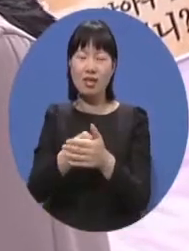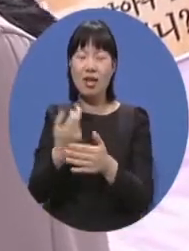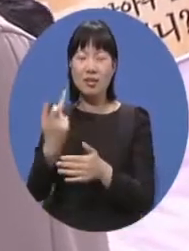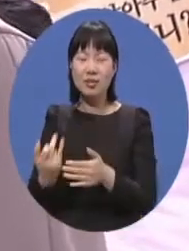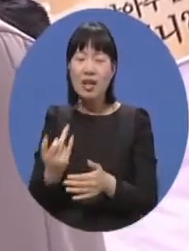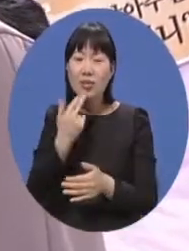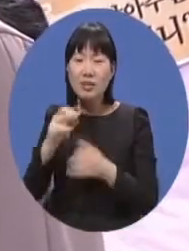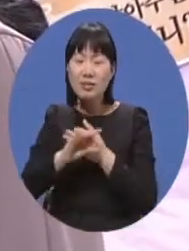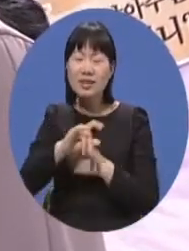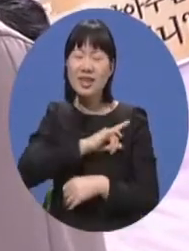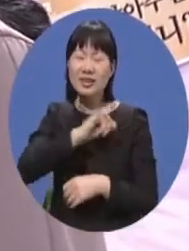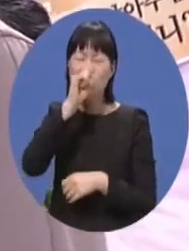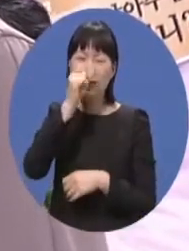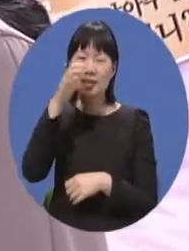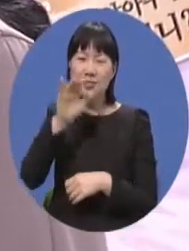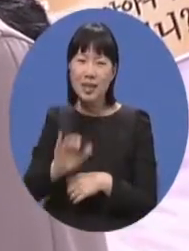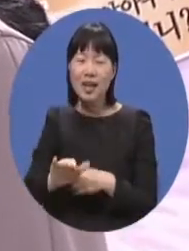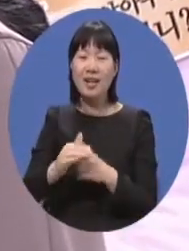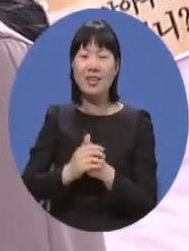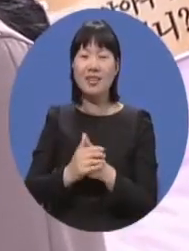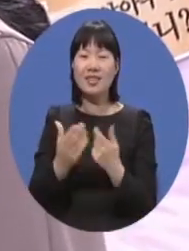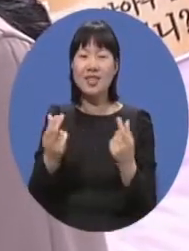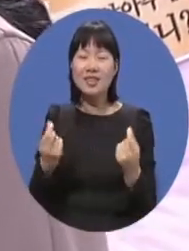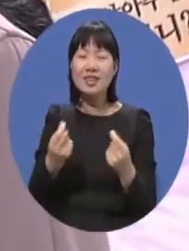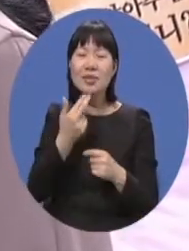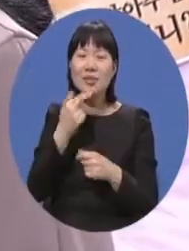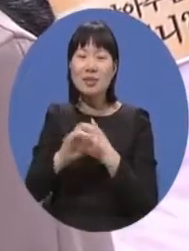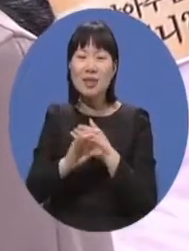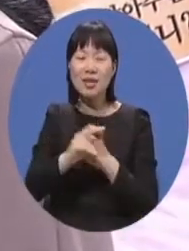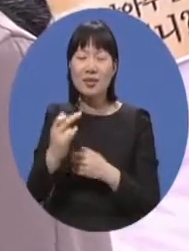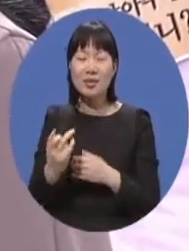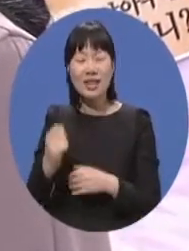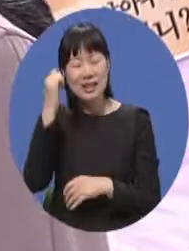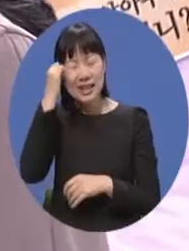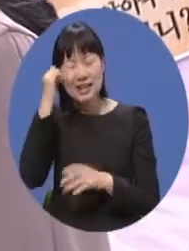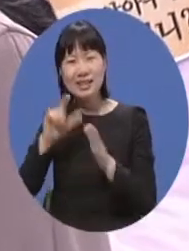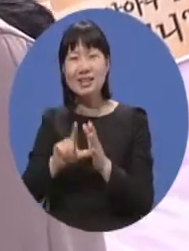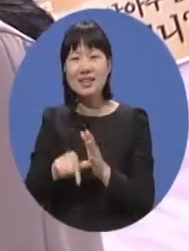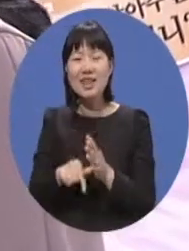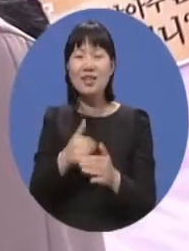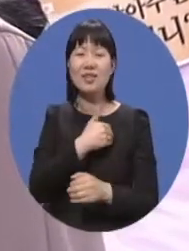동생이 없으면 제일 좋겠지만 배제시켜서 좋겠지만 그렇지 않으면 동생 자는 시간 같은 때 네.